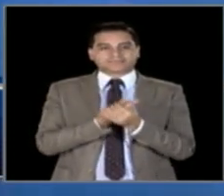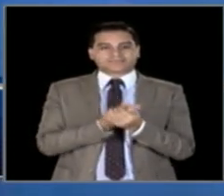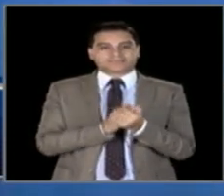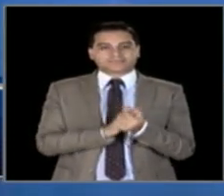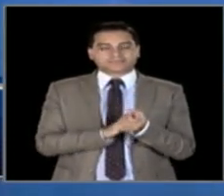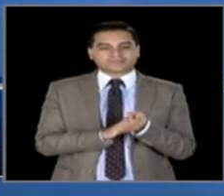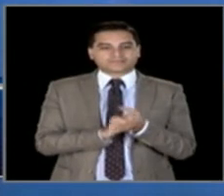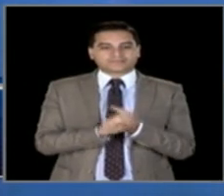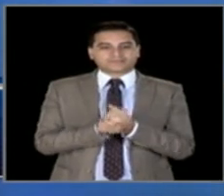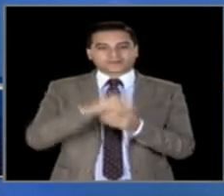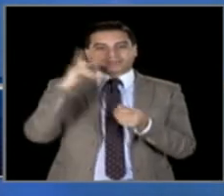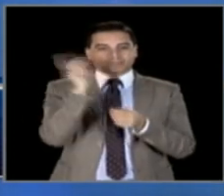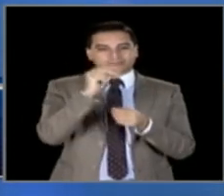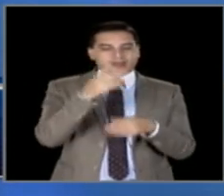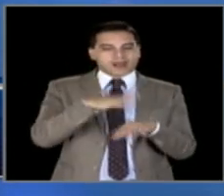لواحد تركي.